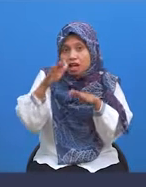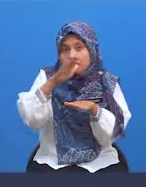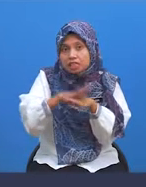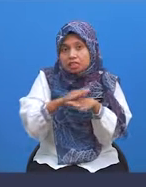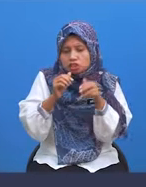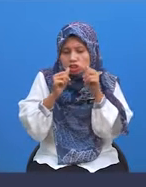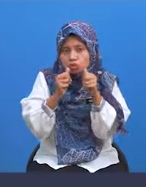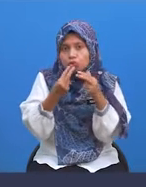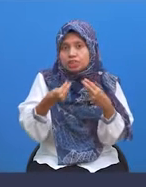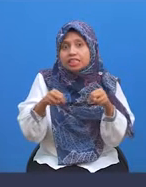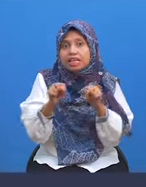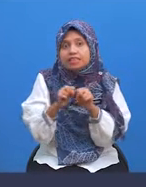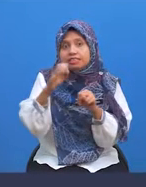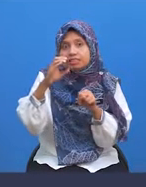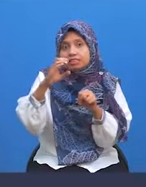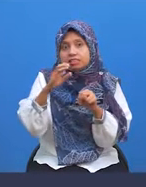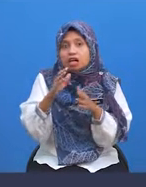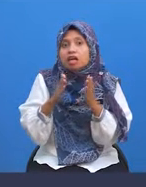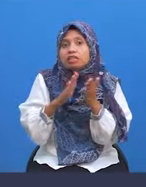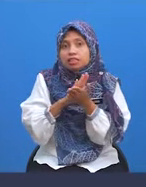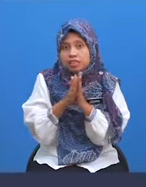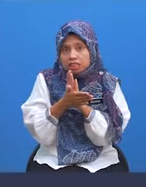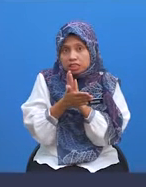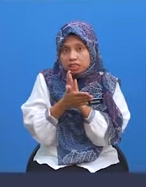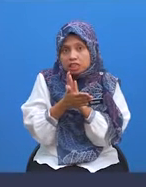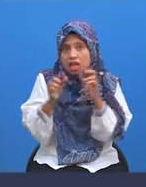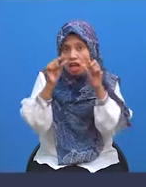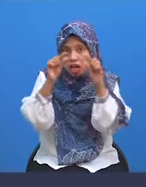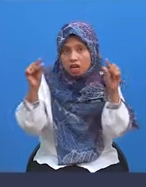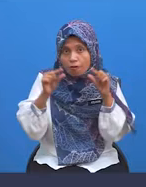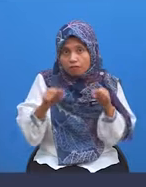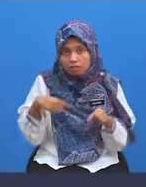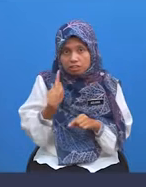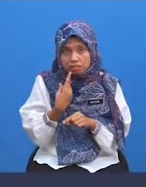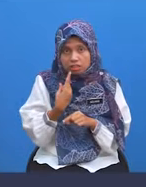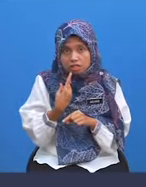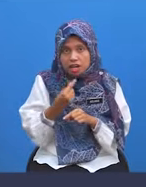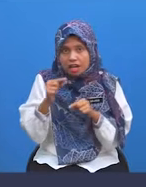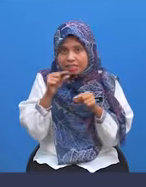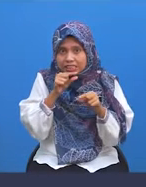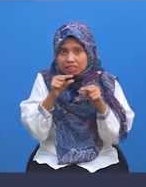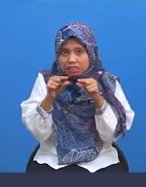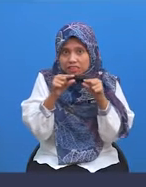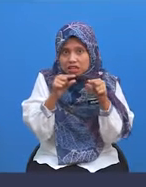C. Maka keseluruhan graf kita akan bergerak sebanyak 1 unit ke